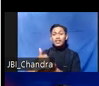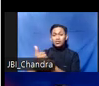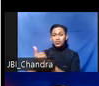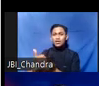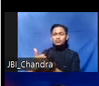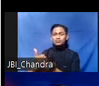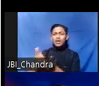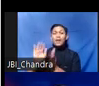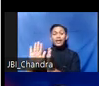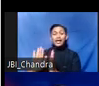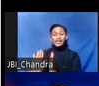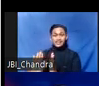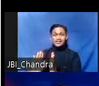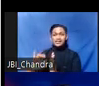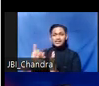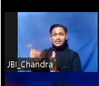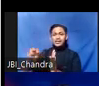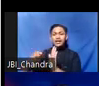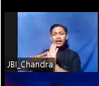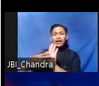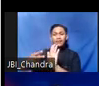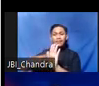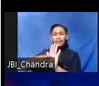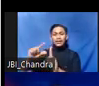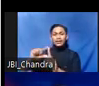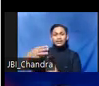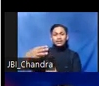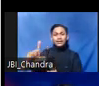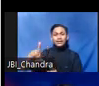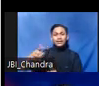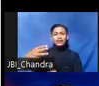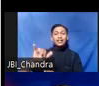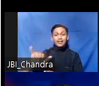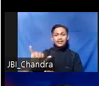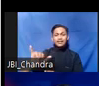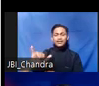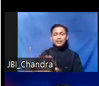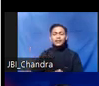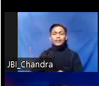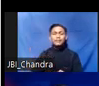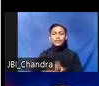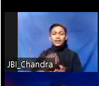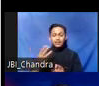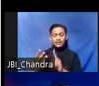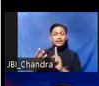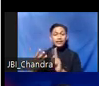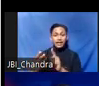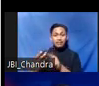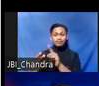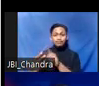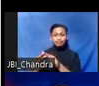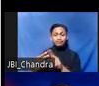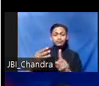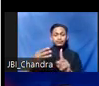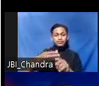ini nanti teman-teman lebih mudah dalam menyusunnya ya yang ketiga yaitu biografi jadi biografi adalah